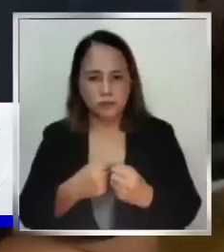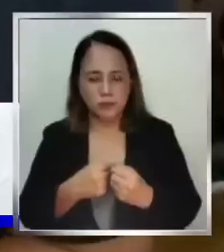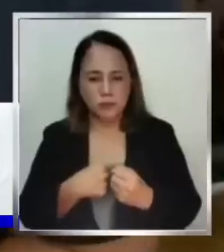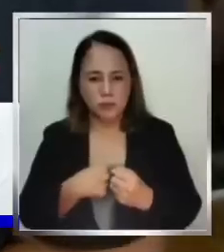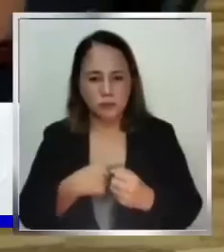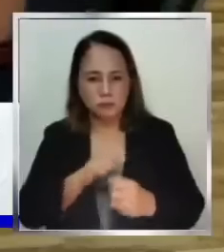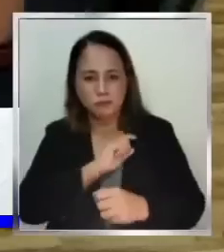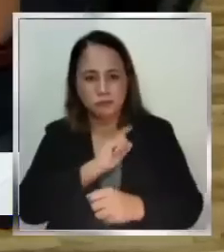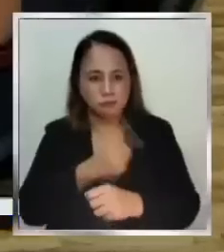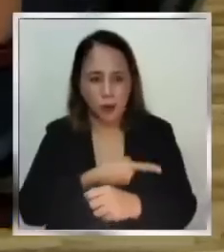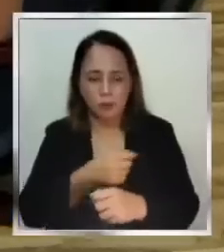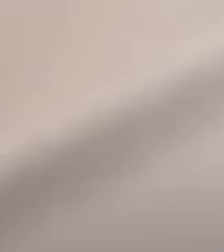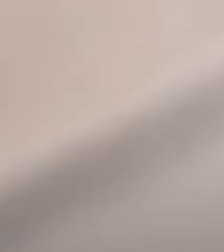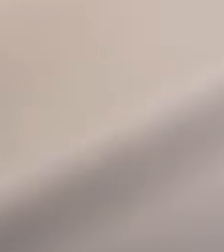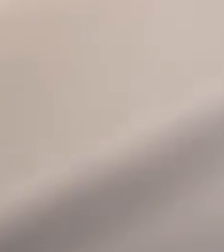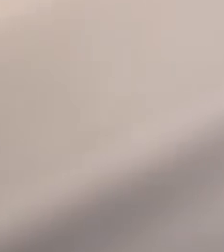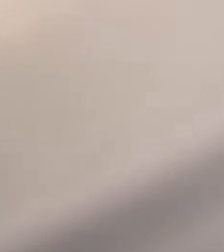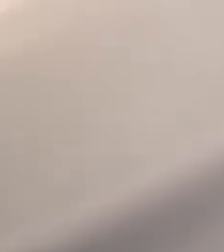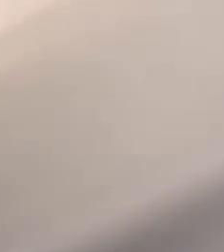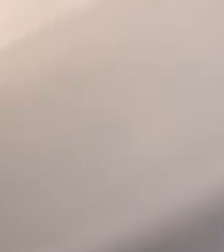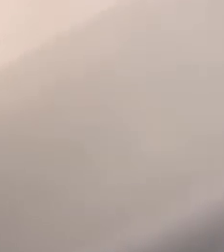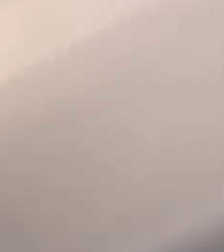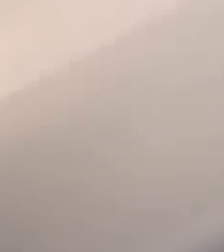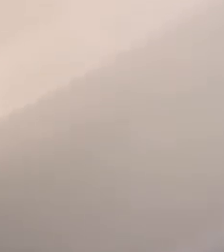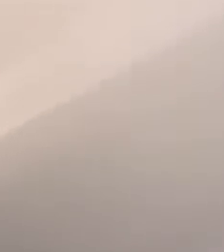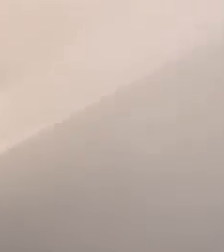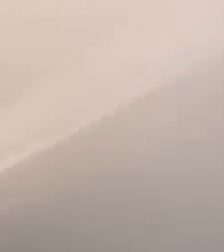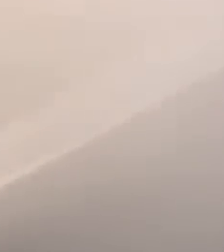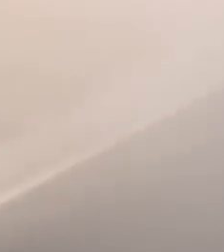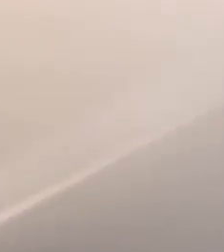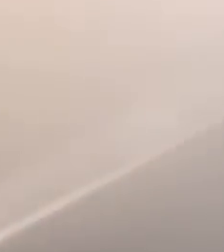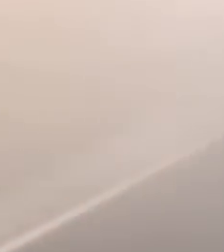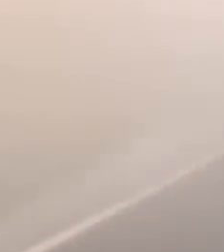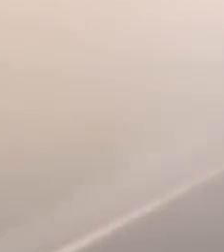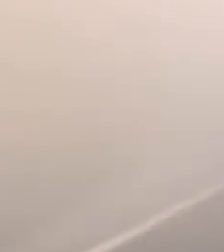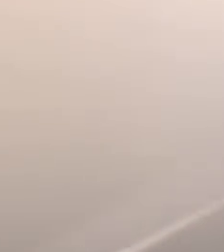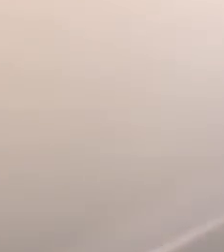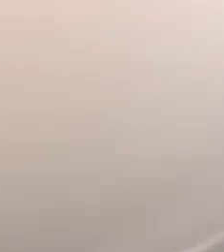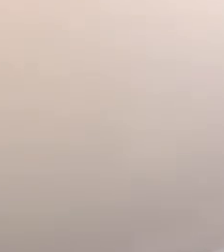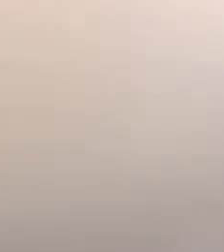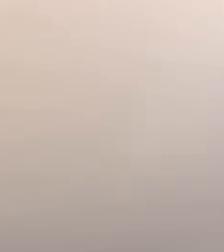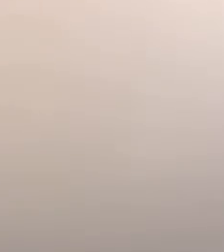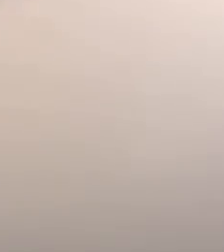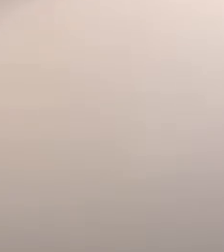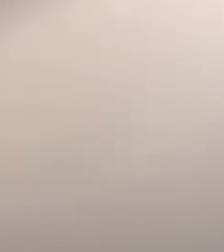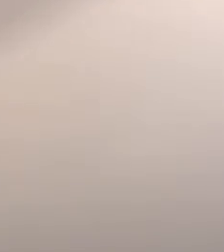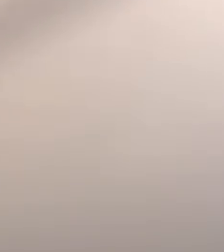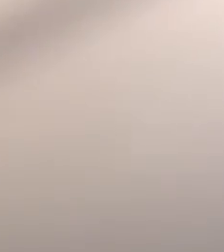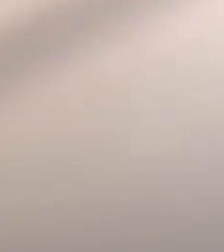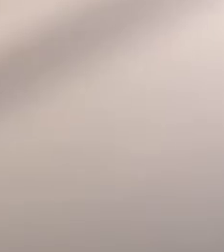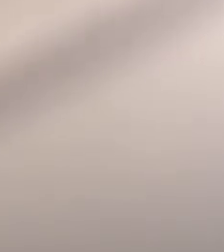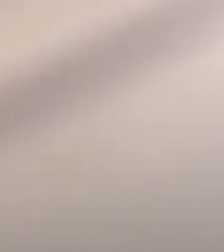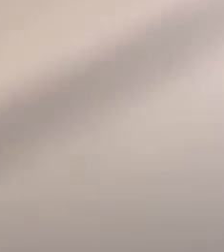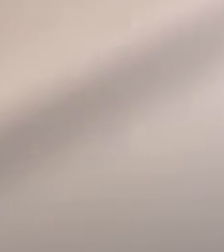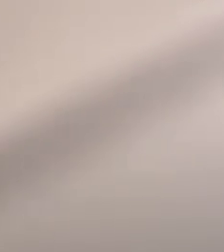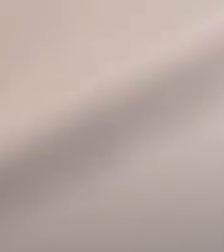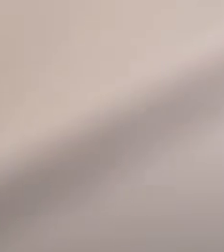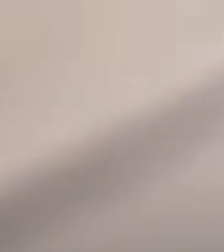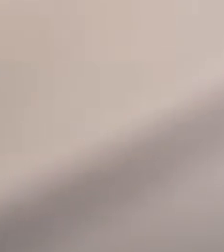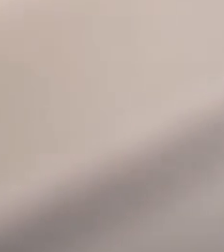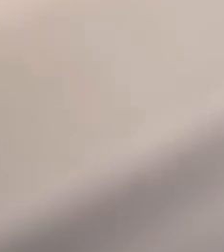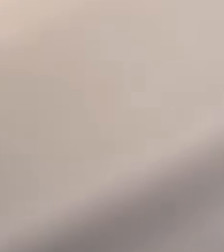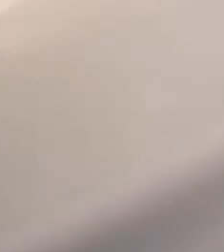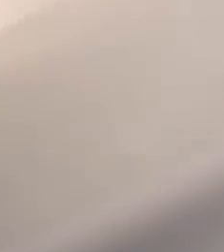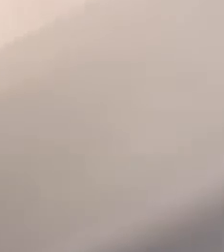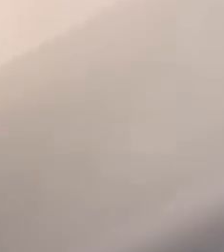Veneracion, nakatutok, 24 oras. Hindi natutulog ang mga balita. Kaya para sa pinakasariwang balita, mag-subscribe kayo sa aming